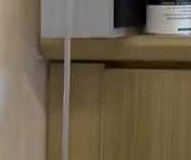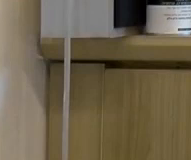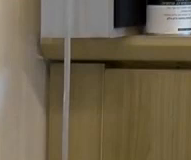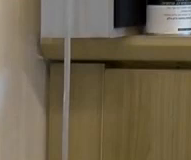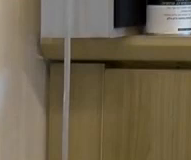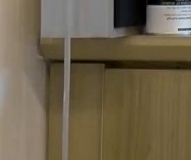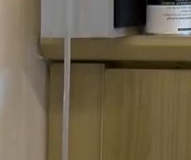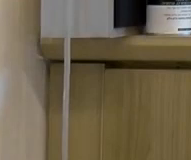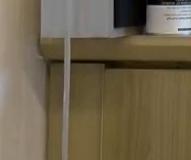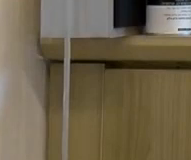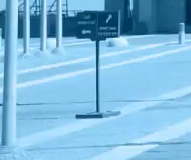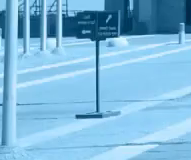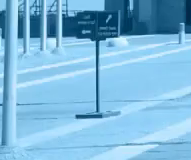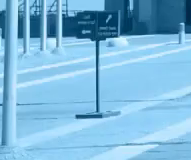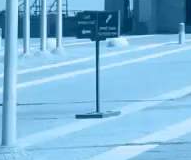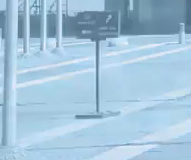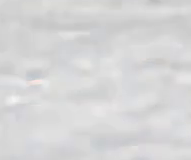רועי פולקמן, תודה רבה לך. תודה רבה.